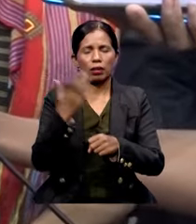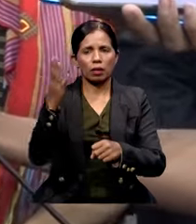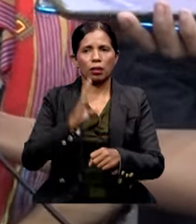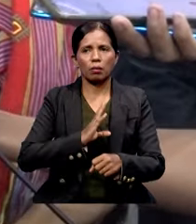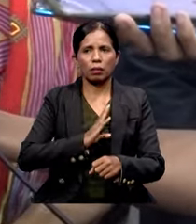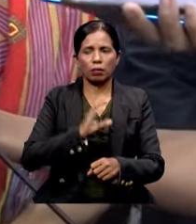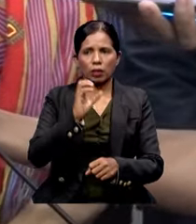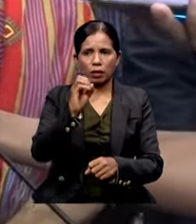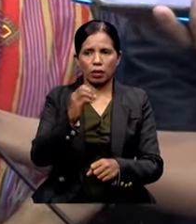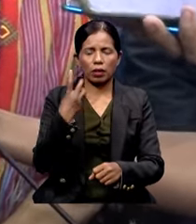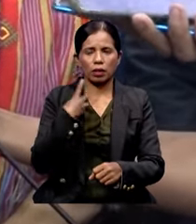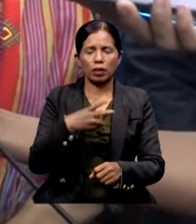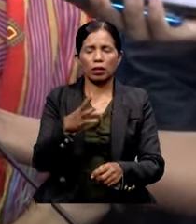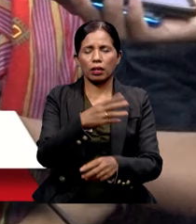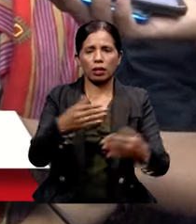F